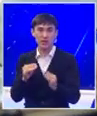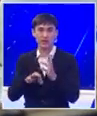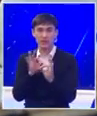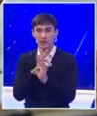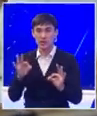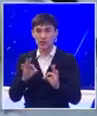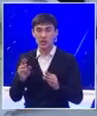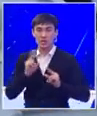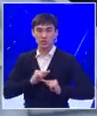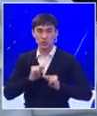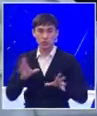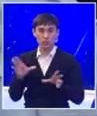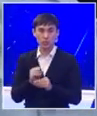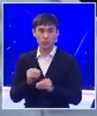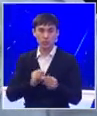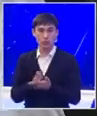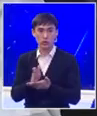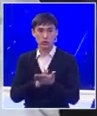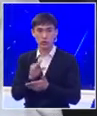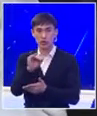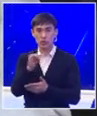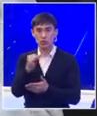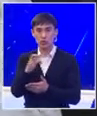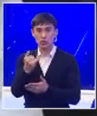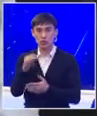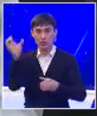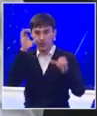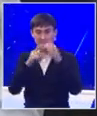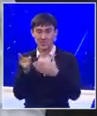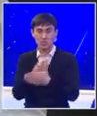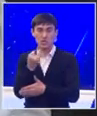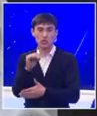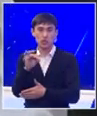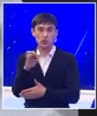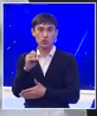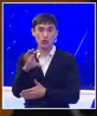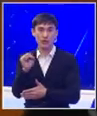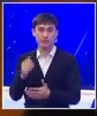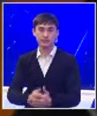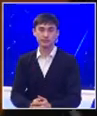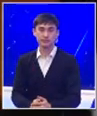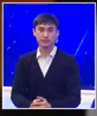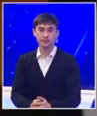такого сотрудничества может послужить яйц узкий университет имени ильяса жансугурова